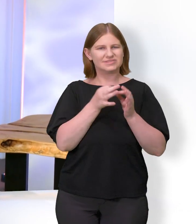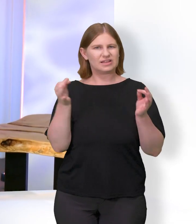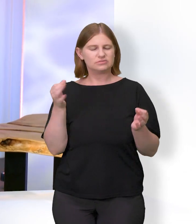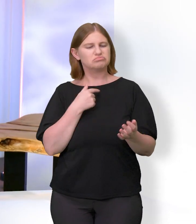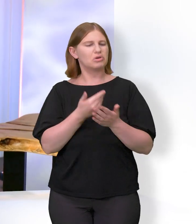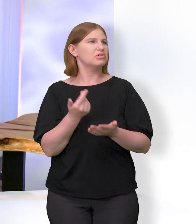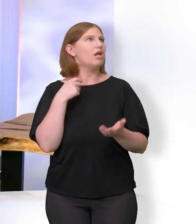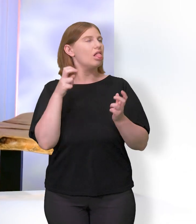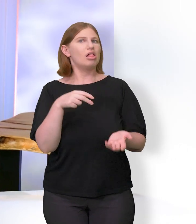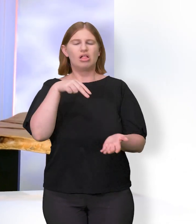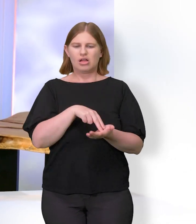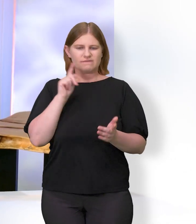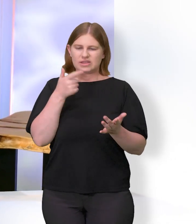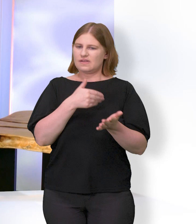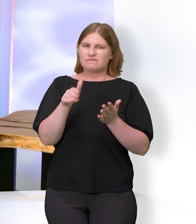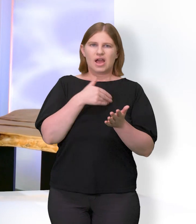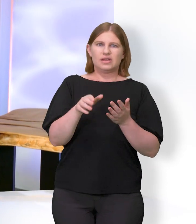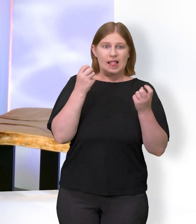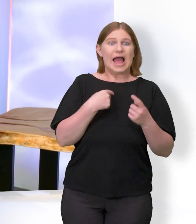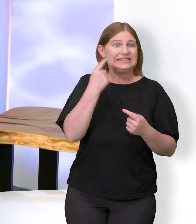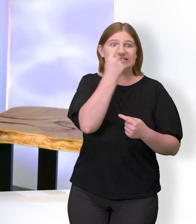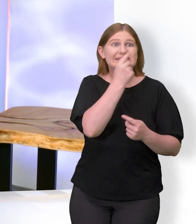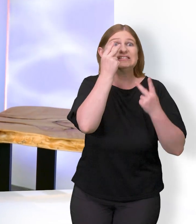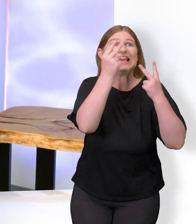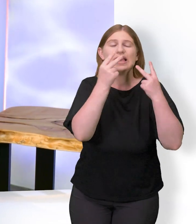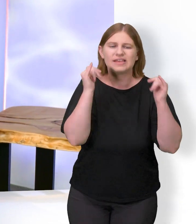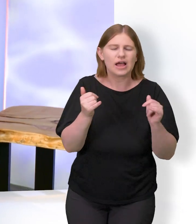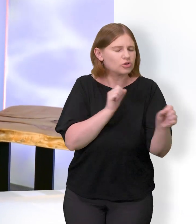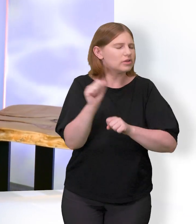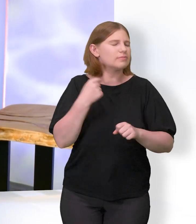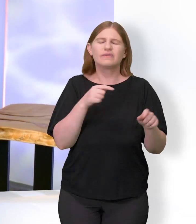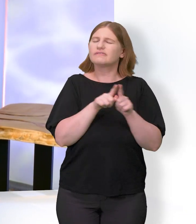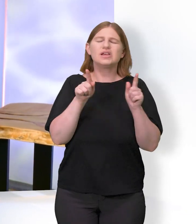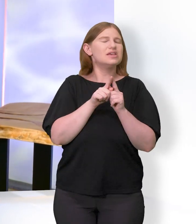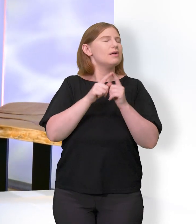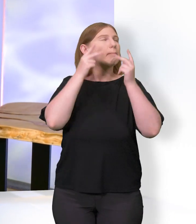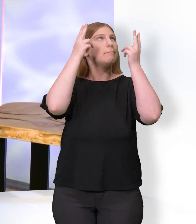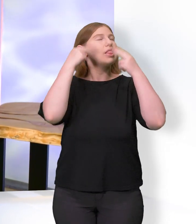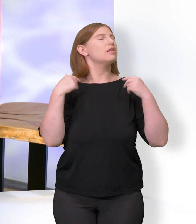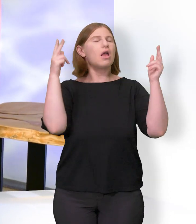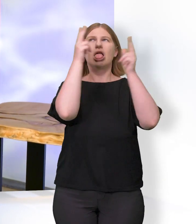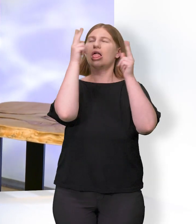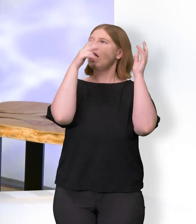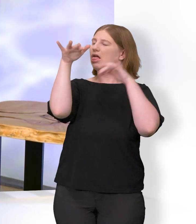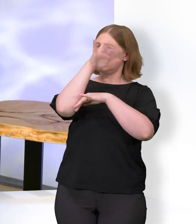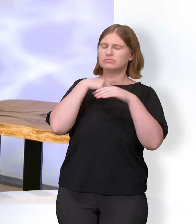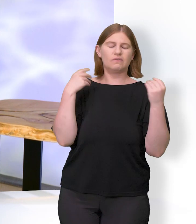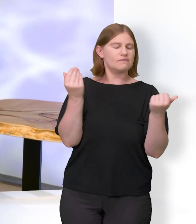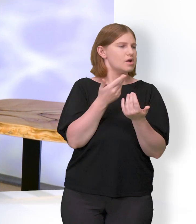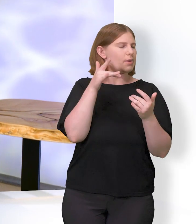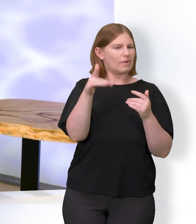oder stehe da und ich weiß nicht weiter. Ich habe Augen und ich sehe doch nicht. Ich fühle mich manchmal